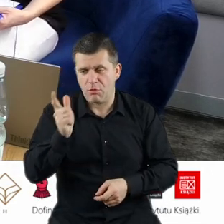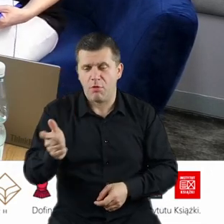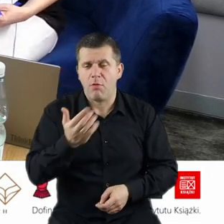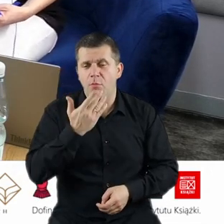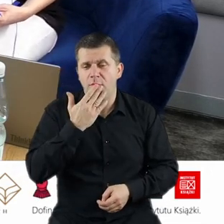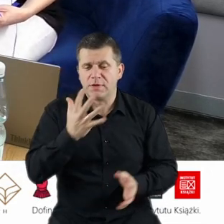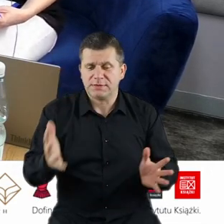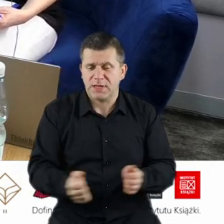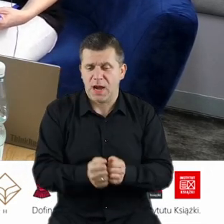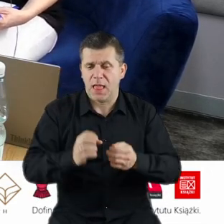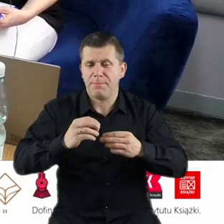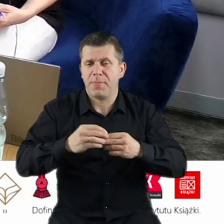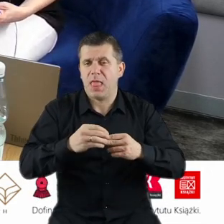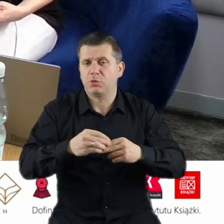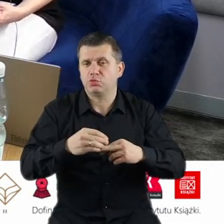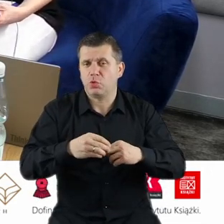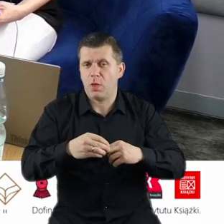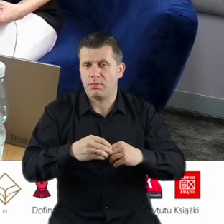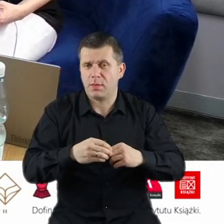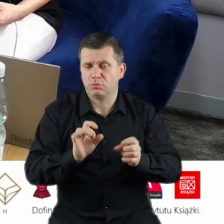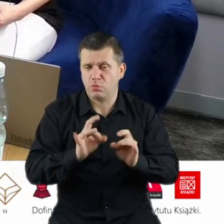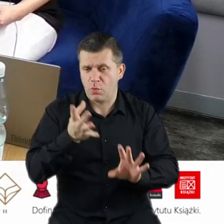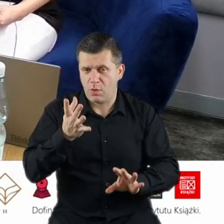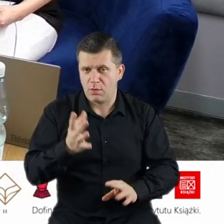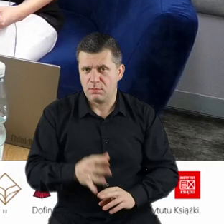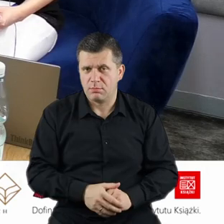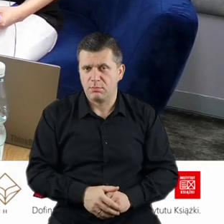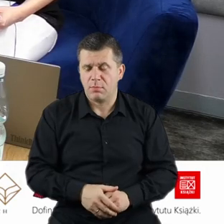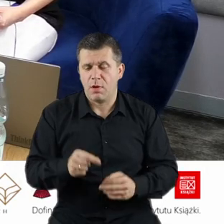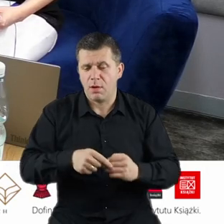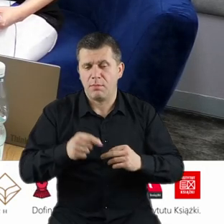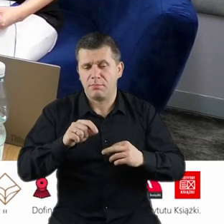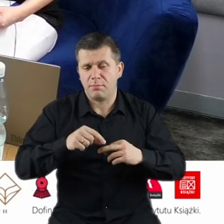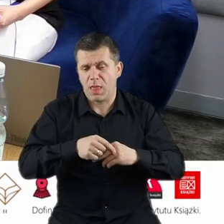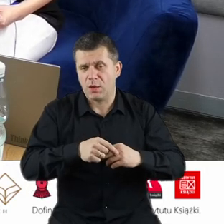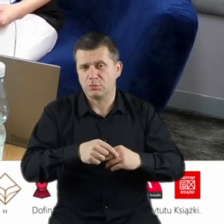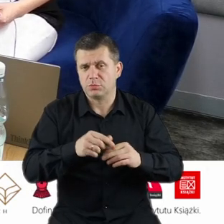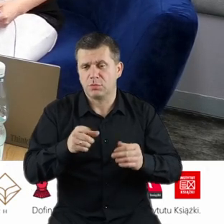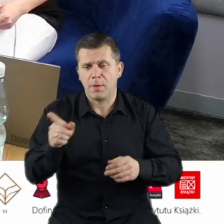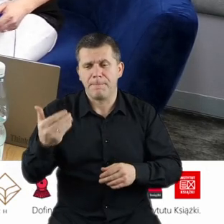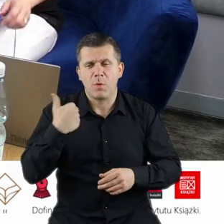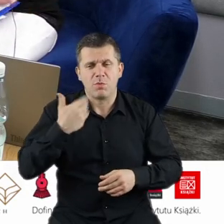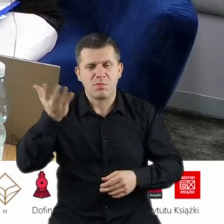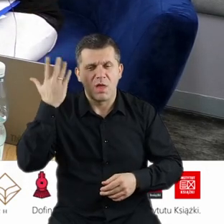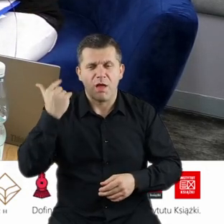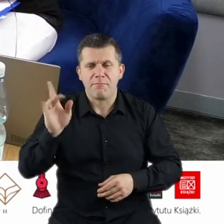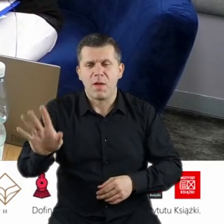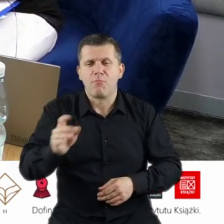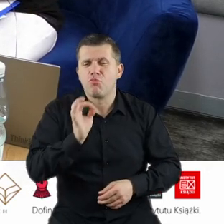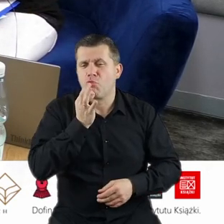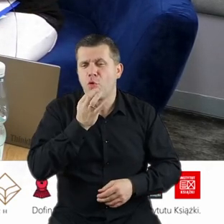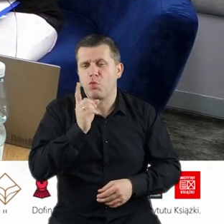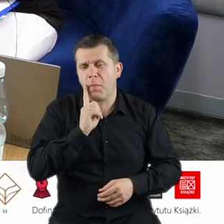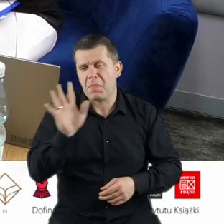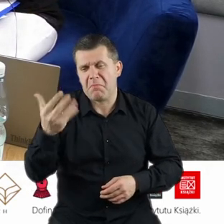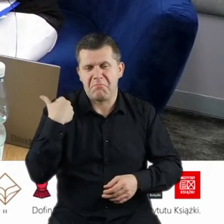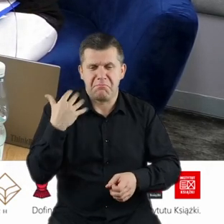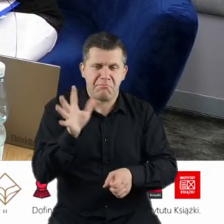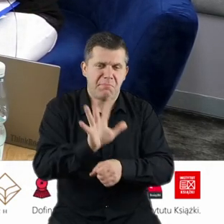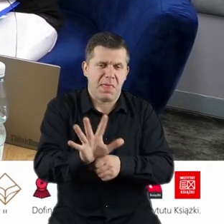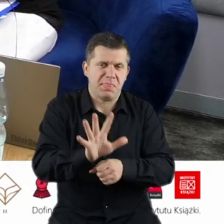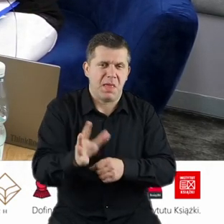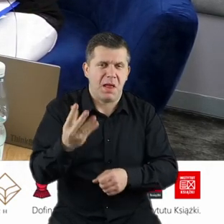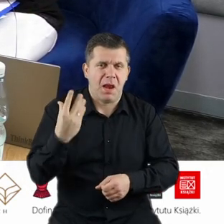człowieka, który mówi, że znalazł pierścionek i za ten pierścionek, on był wtedy młodym chłopakiem i miał